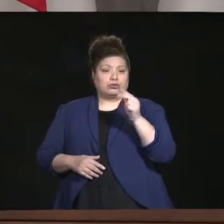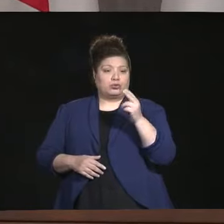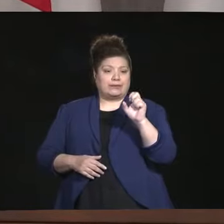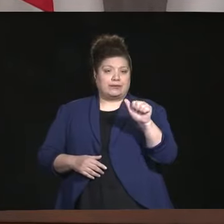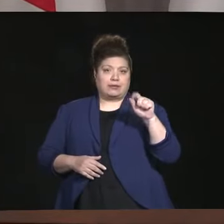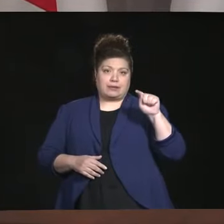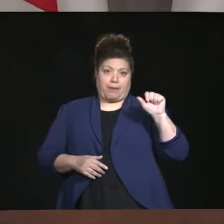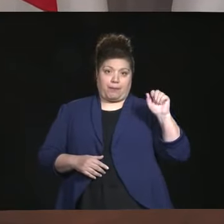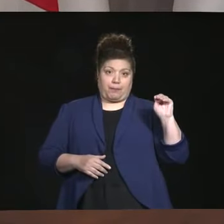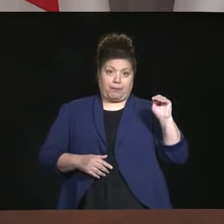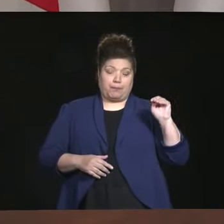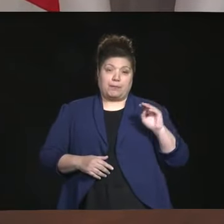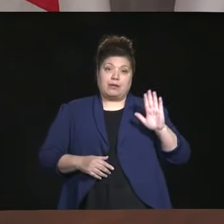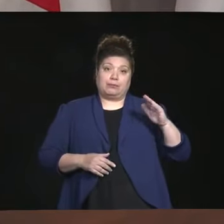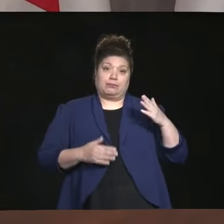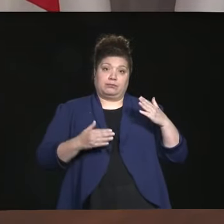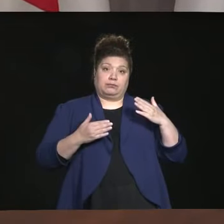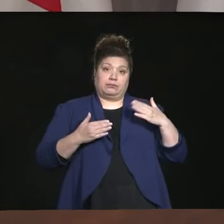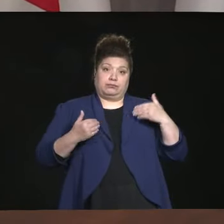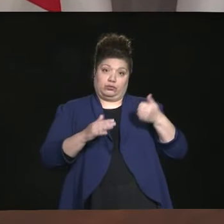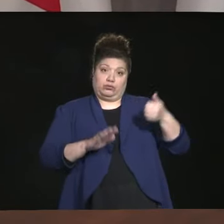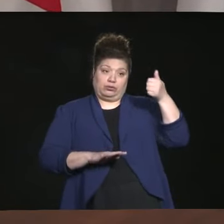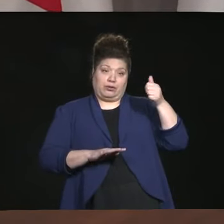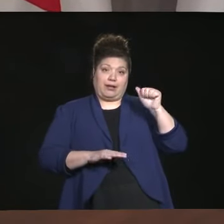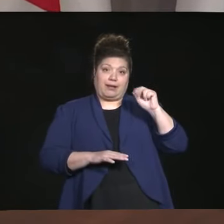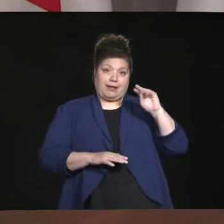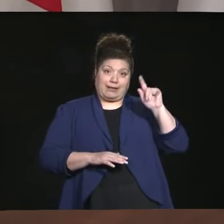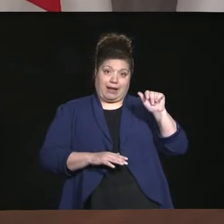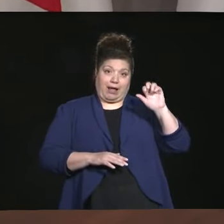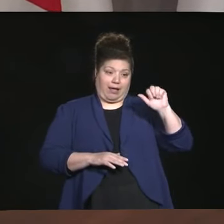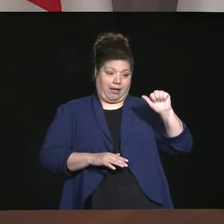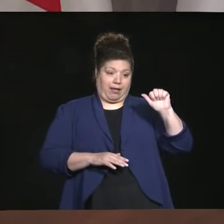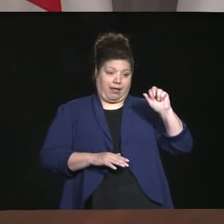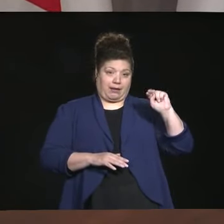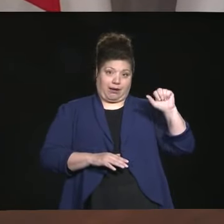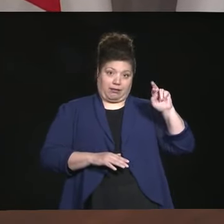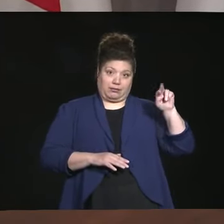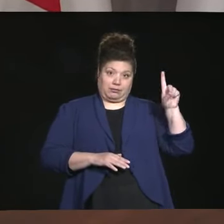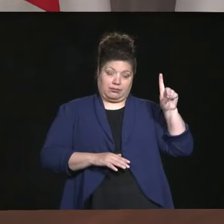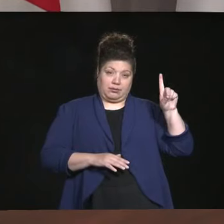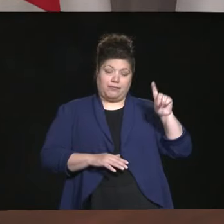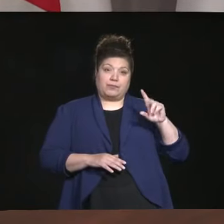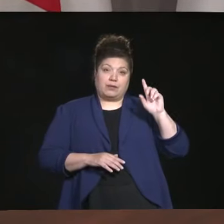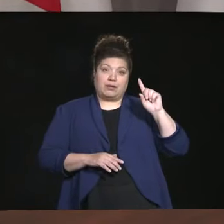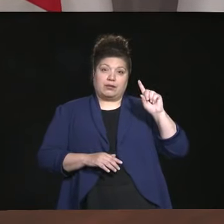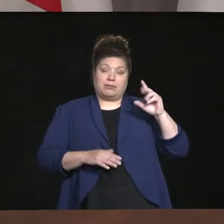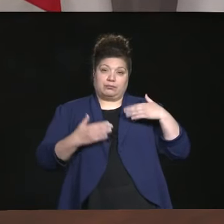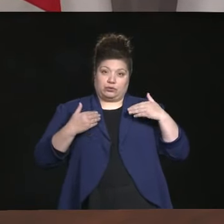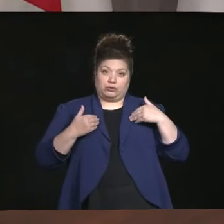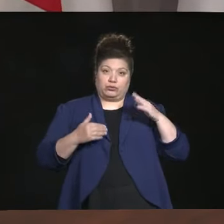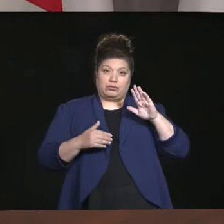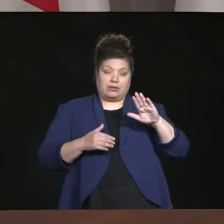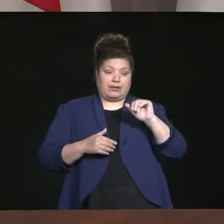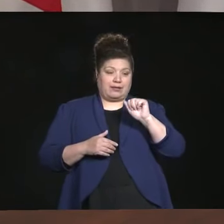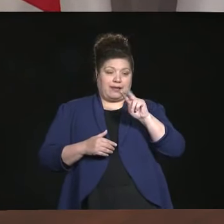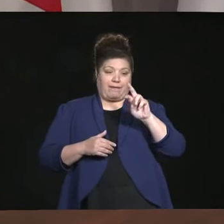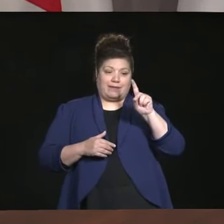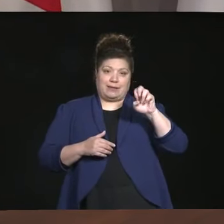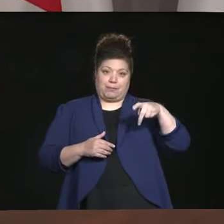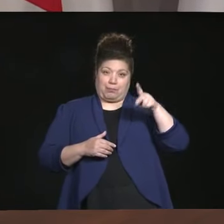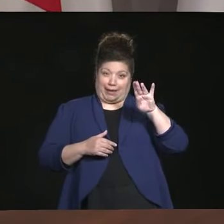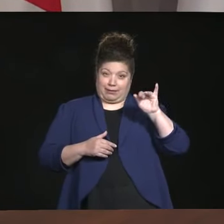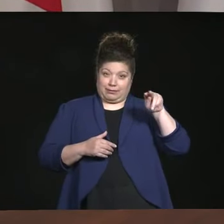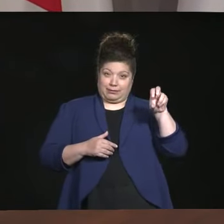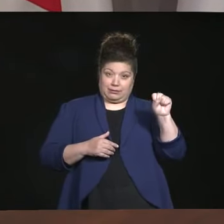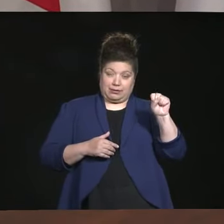Procurement, Anita Anand, the Minister of Innovation, Science and Innovation, Navdeep Bains, et le président du Conseil